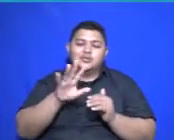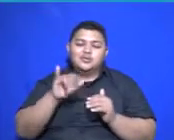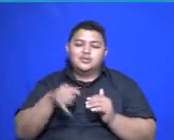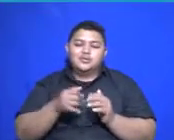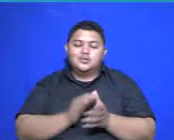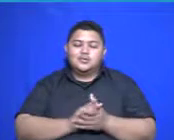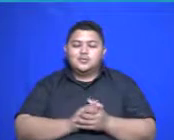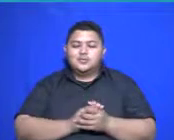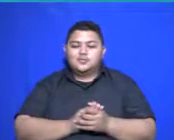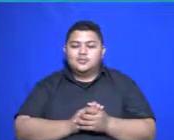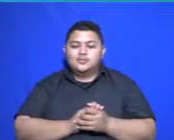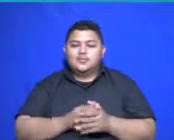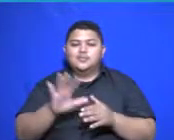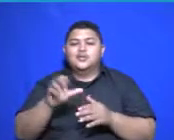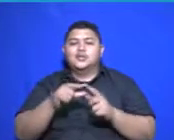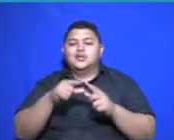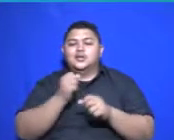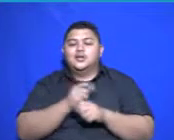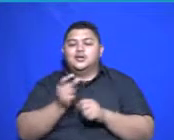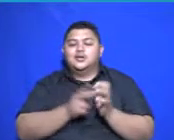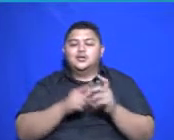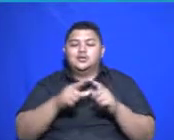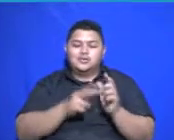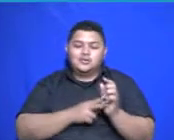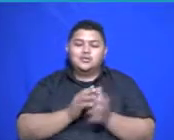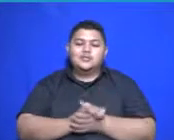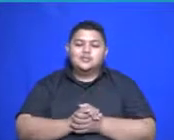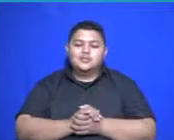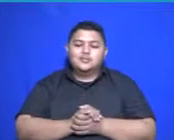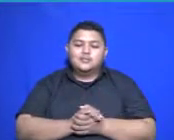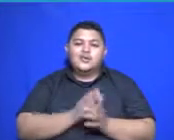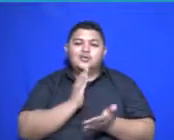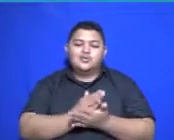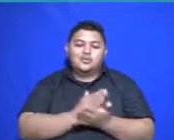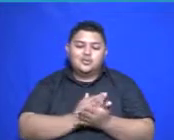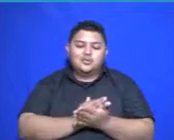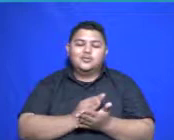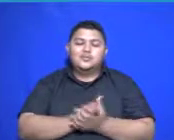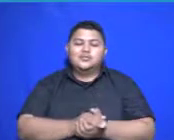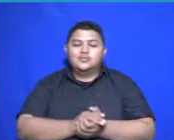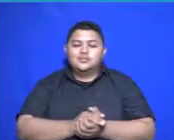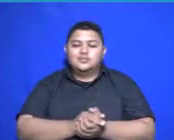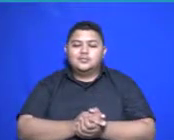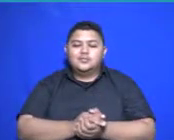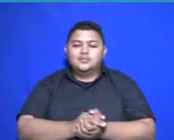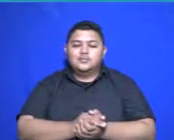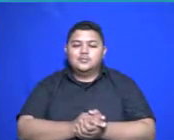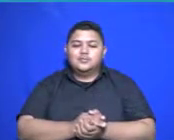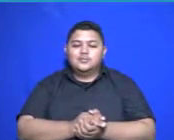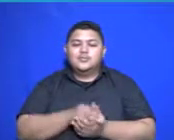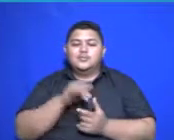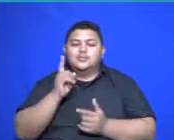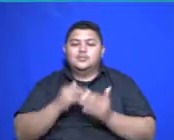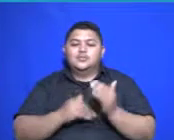itu dimintakan agunan. Padahal aturannya kur ini kalau